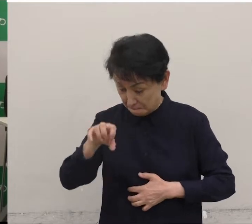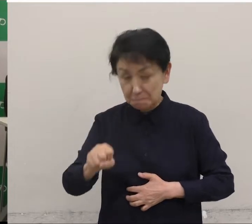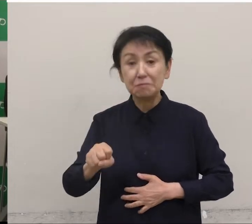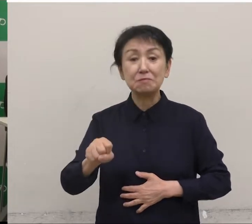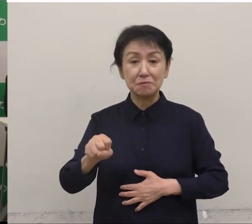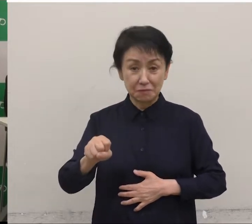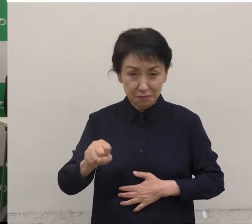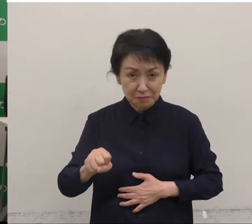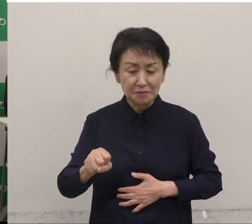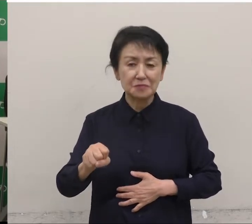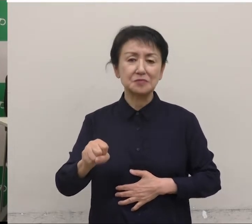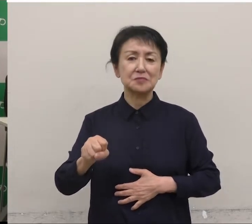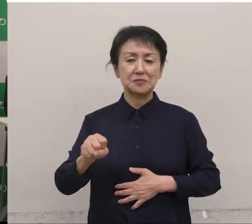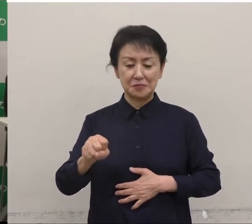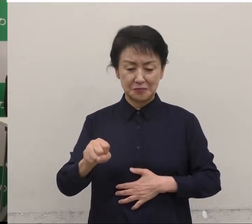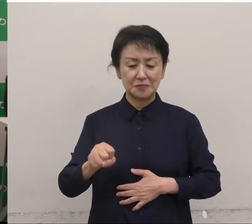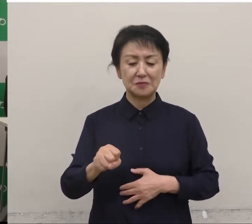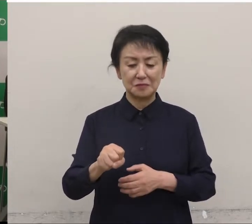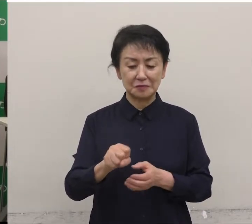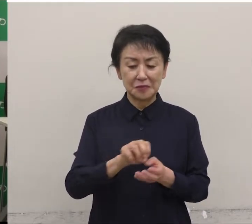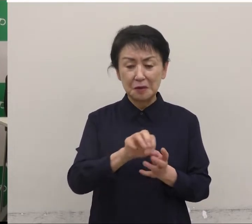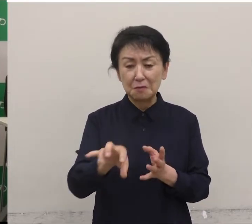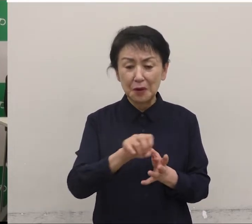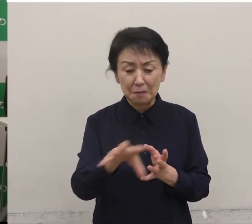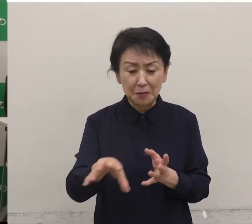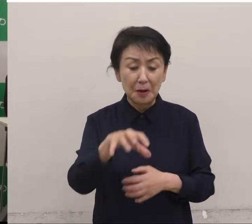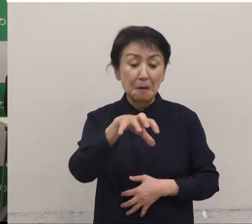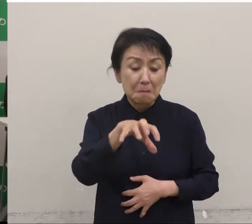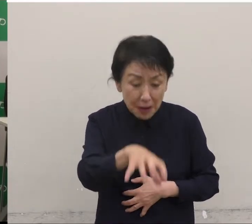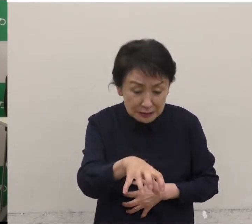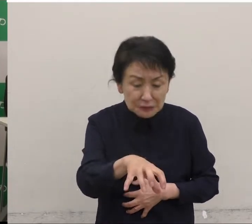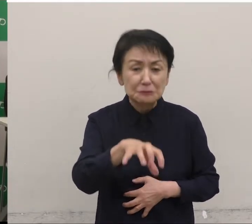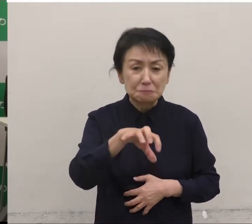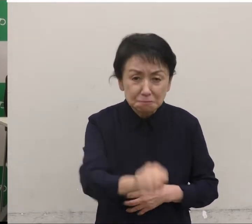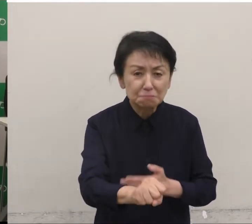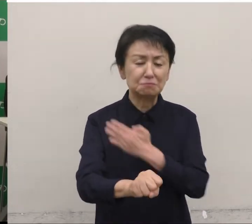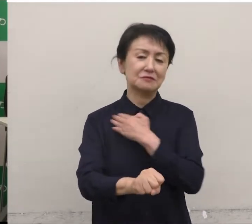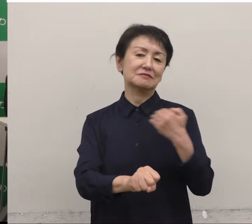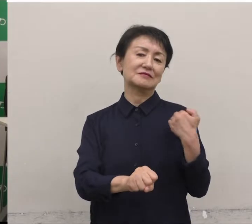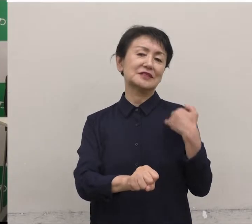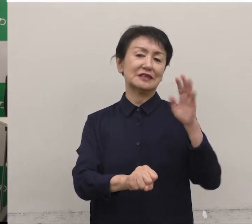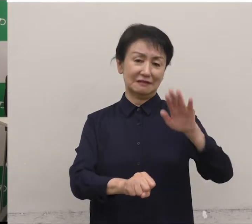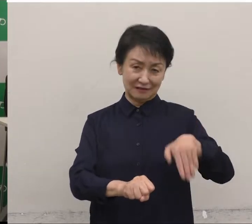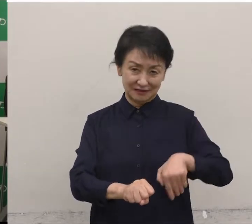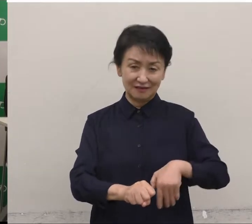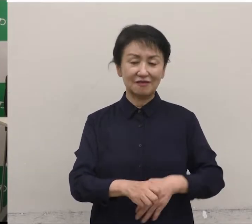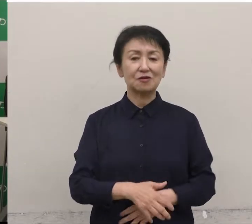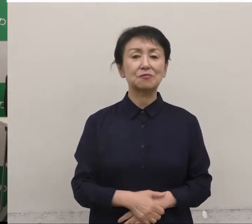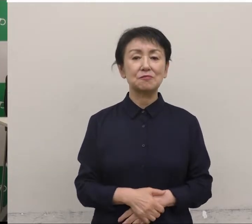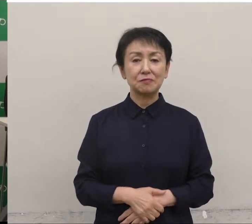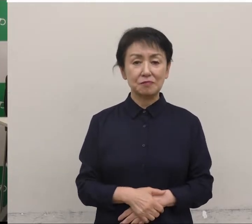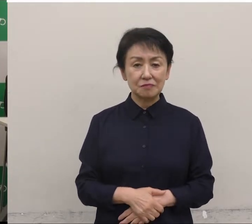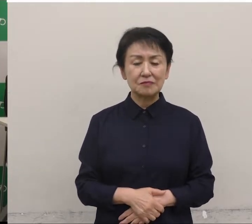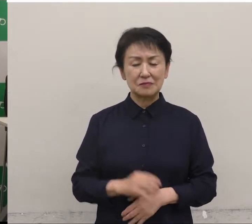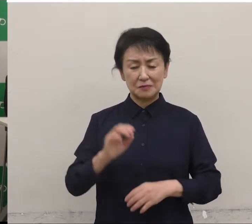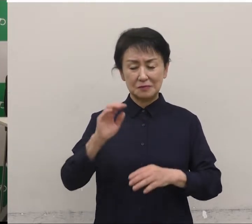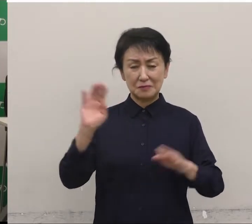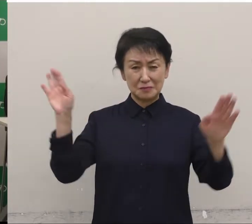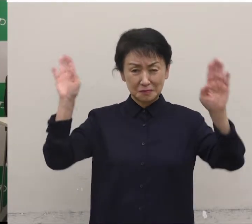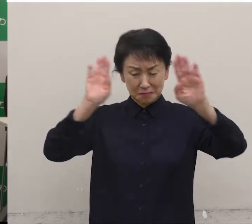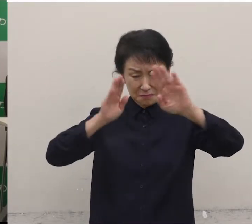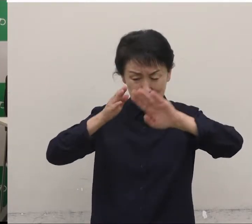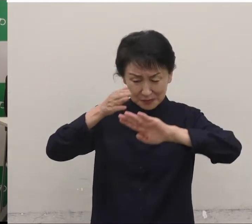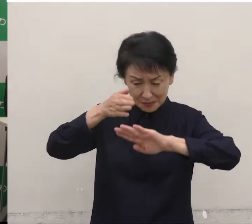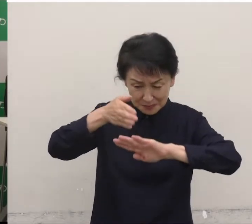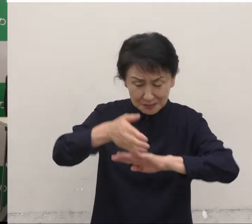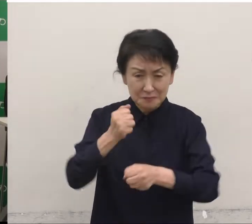して、漏水箇所の特定がすることができたという、そういった状況でございます。その模様を徹して復旧工事を進みまして、